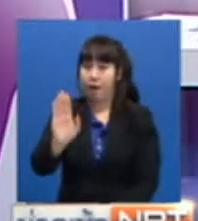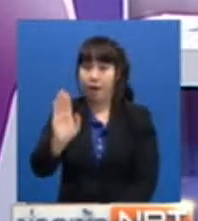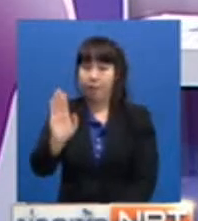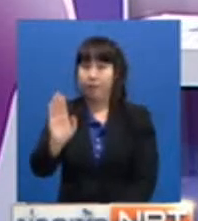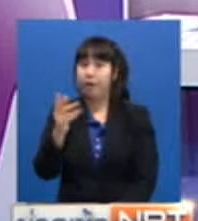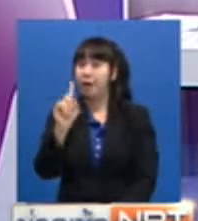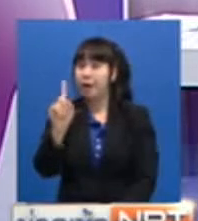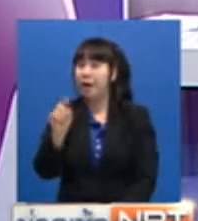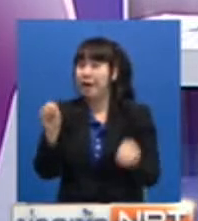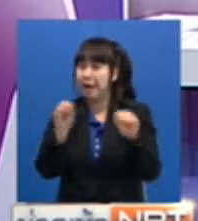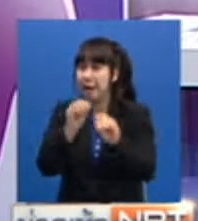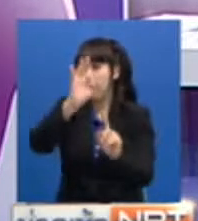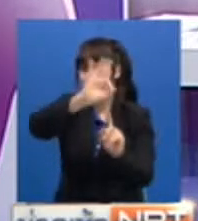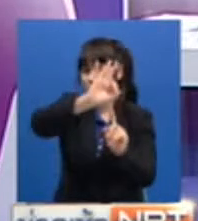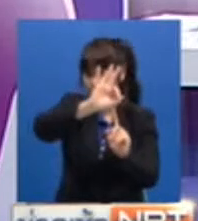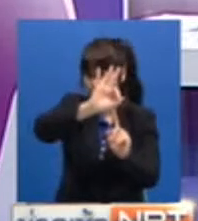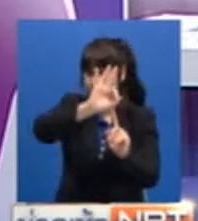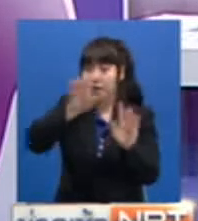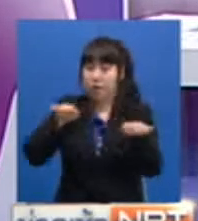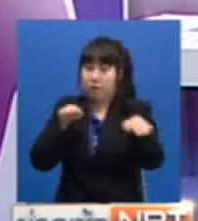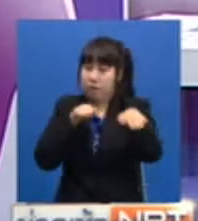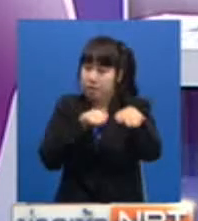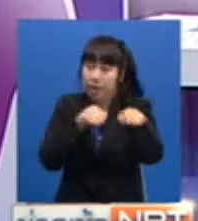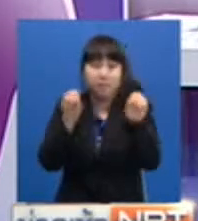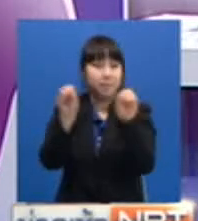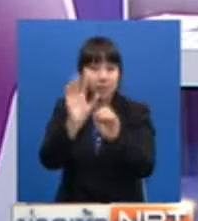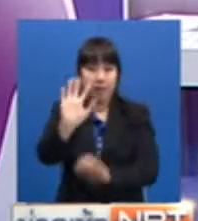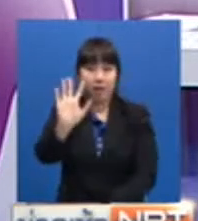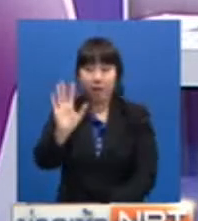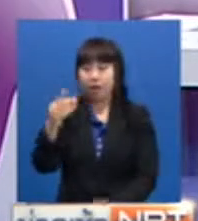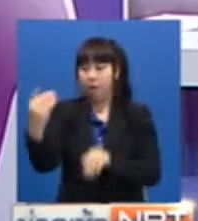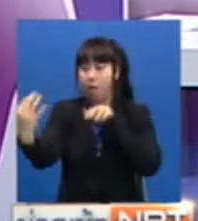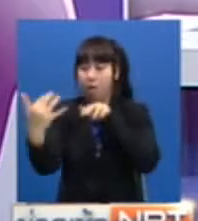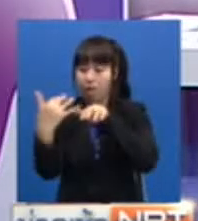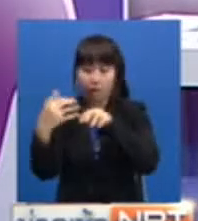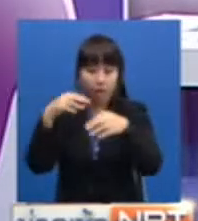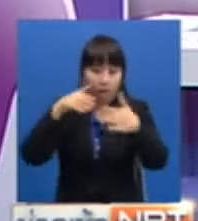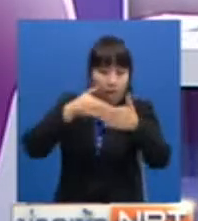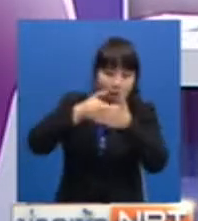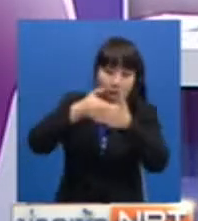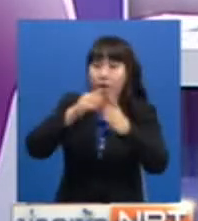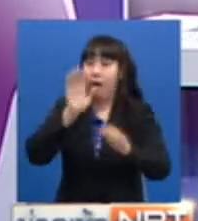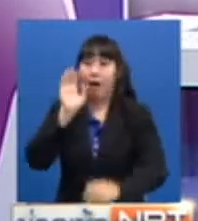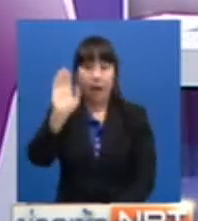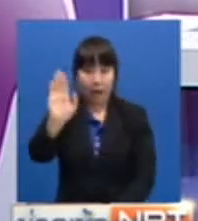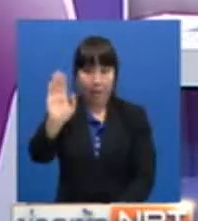ายรถประจำทางแล้วก็จอดลักษณะของการกีดขวางการจราจรด้วยเป็น8เส้นทางที่ห้ามจอดด้วยกันนะคะ